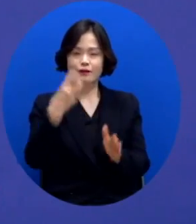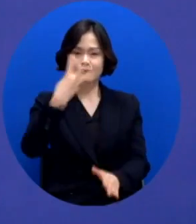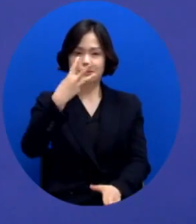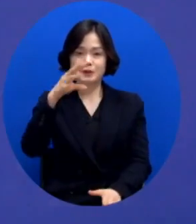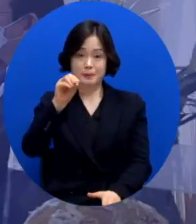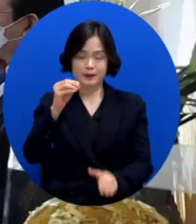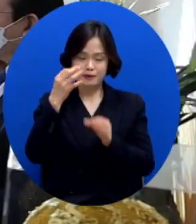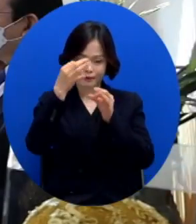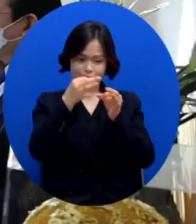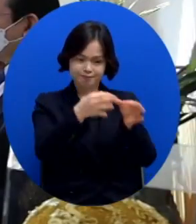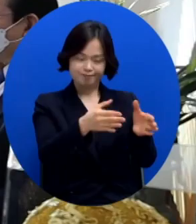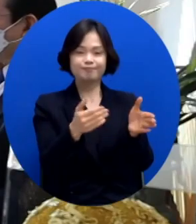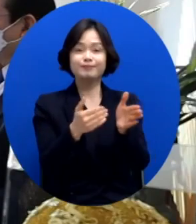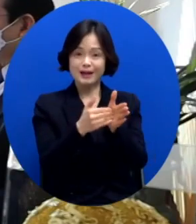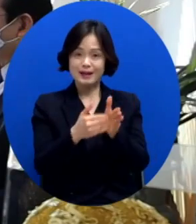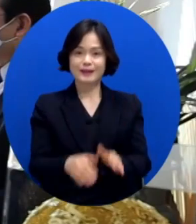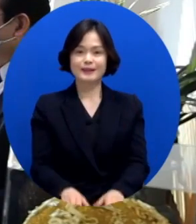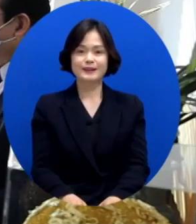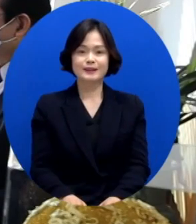기탁했습니다.